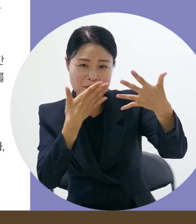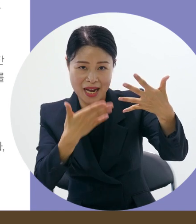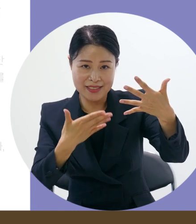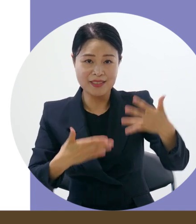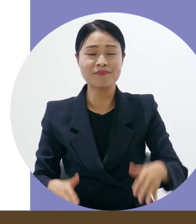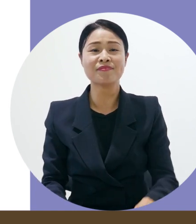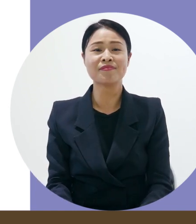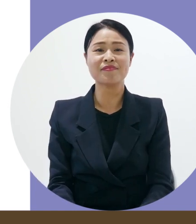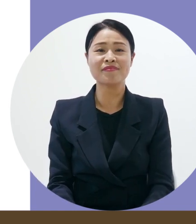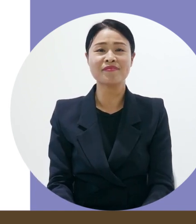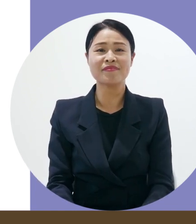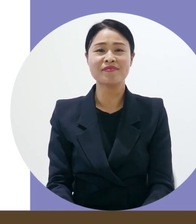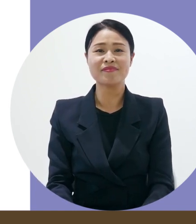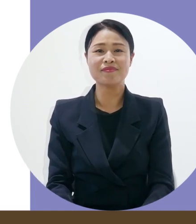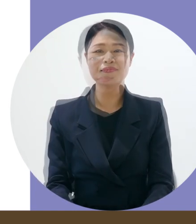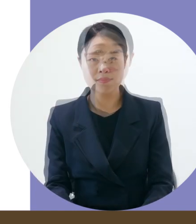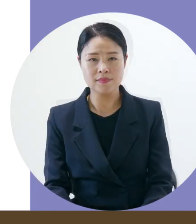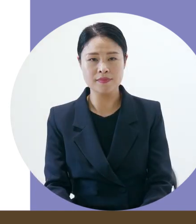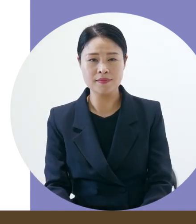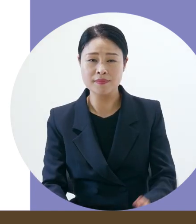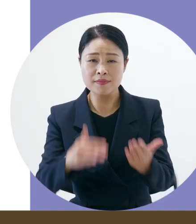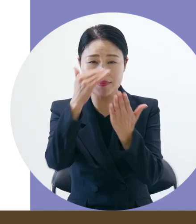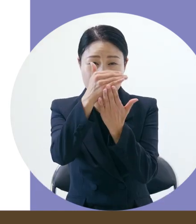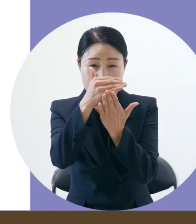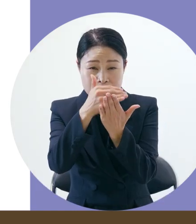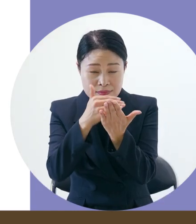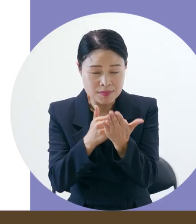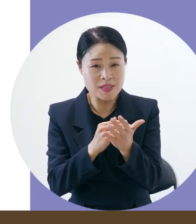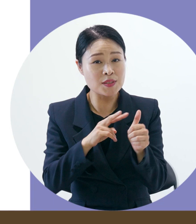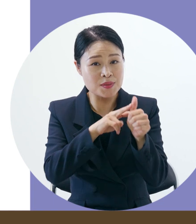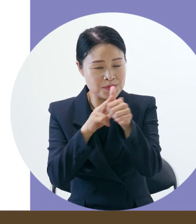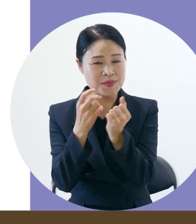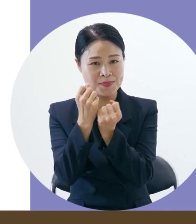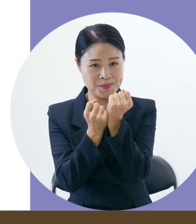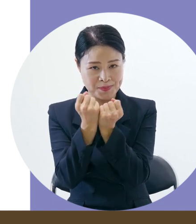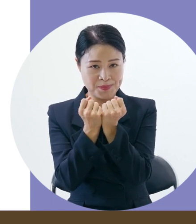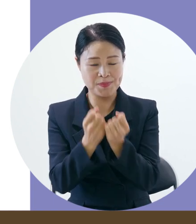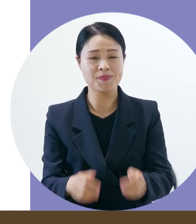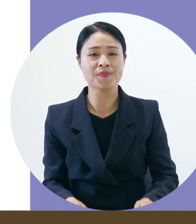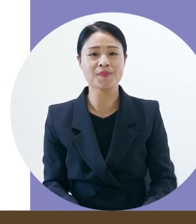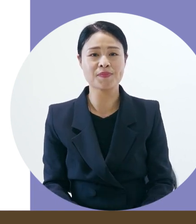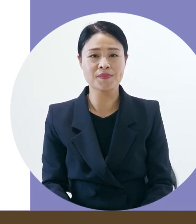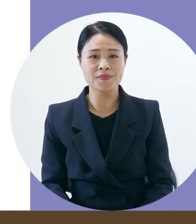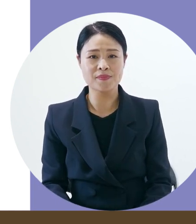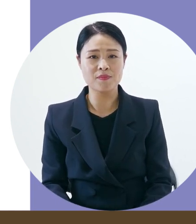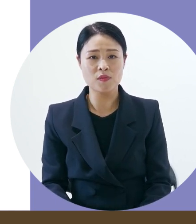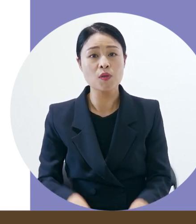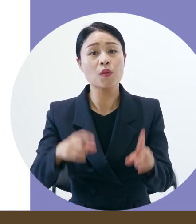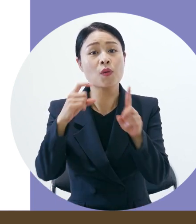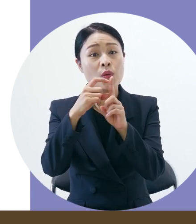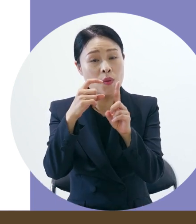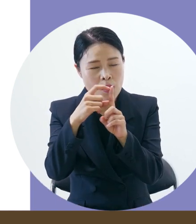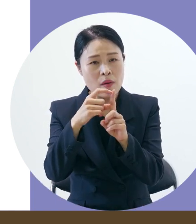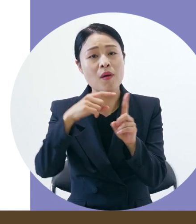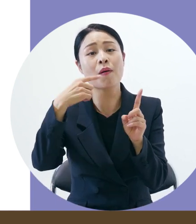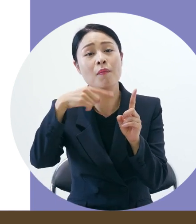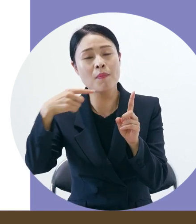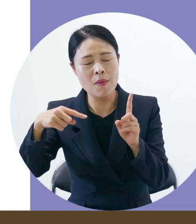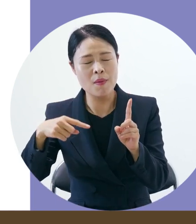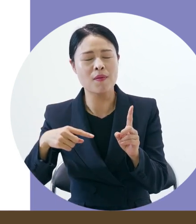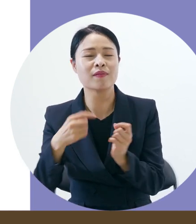항목별 정보 살펴보기. 지금부터 설명하는